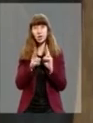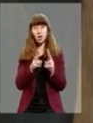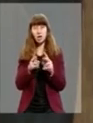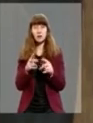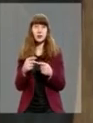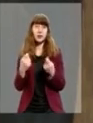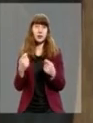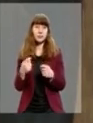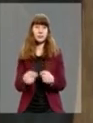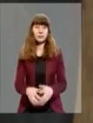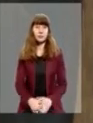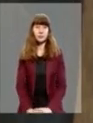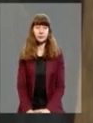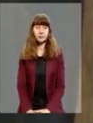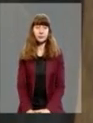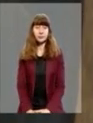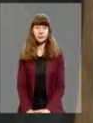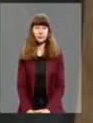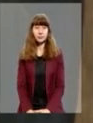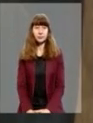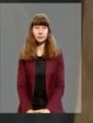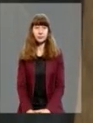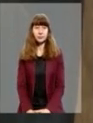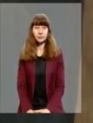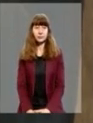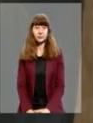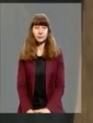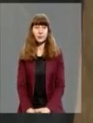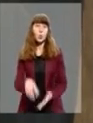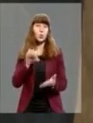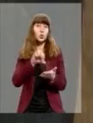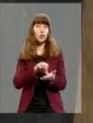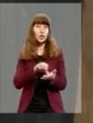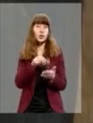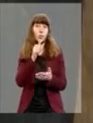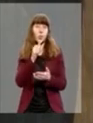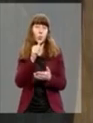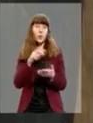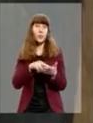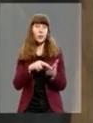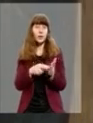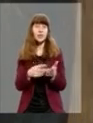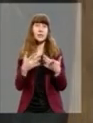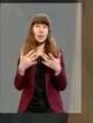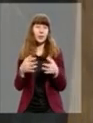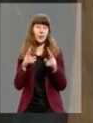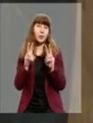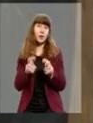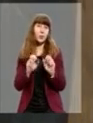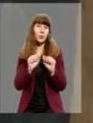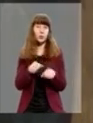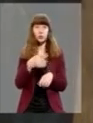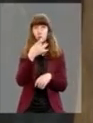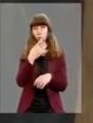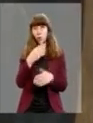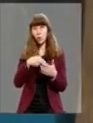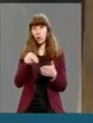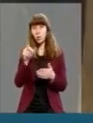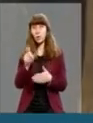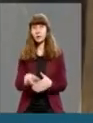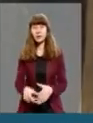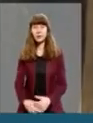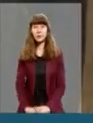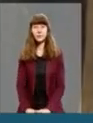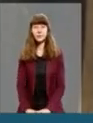о невыдаче фискального чека Какая Азамата пахлоучехта талабьет Пилот тоже у вас на киске или на Адам